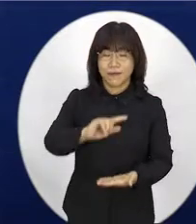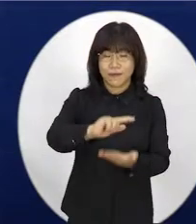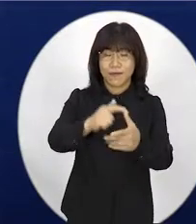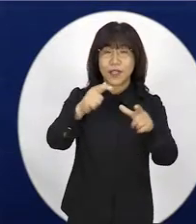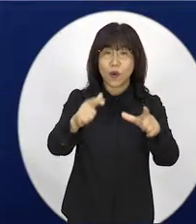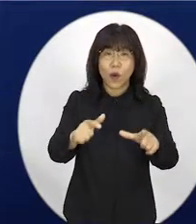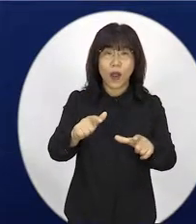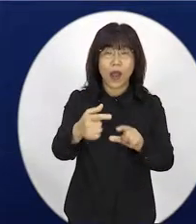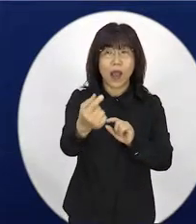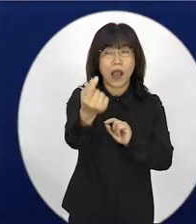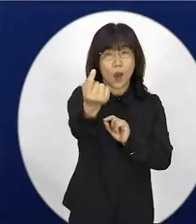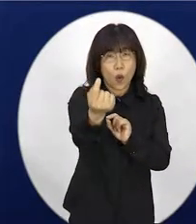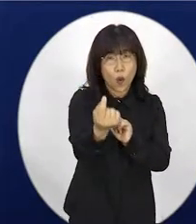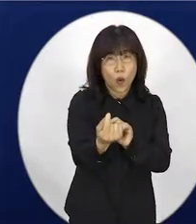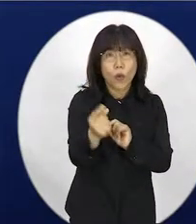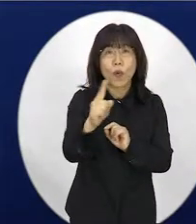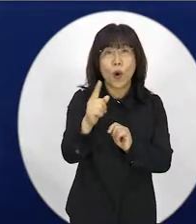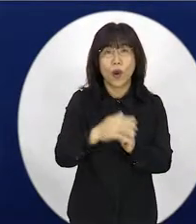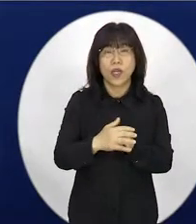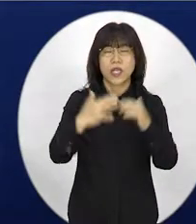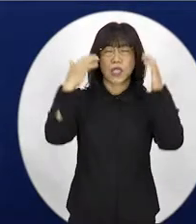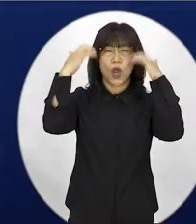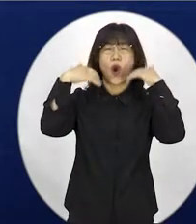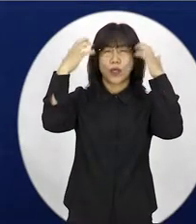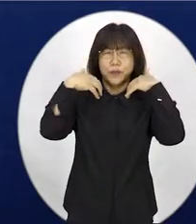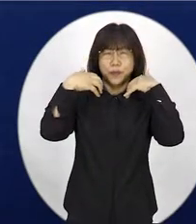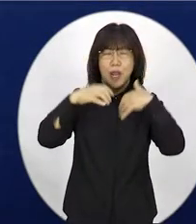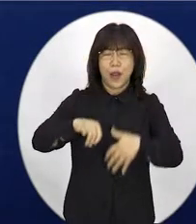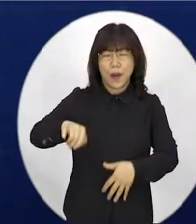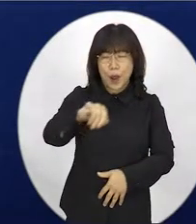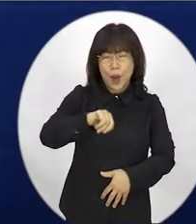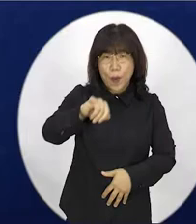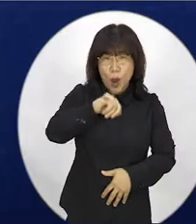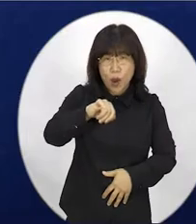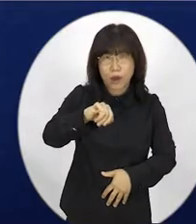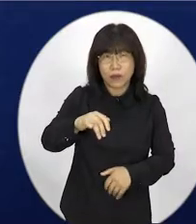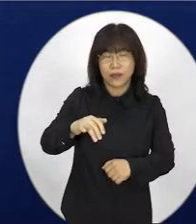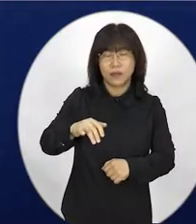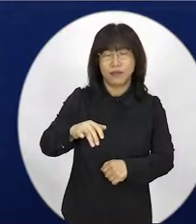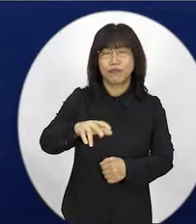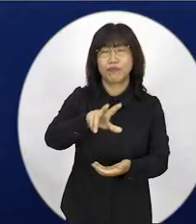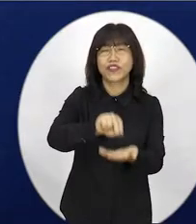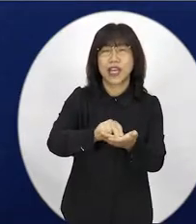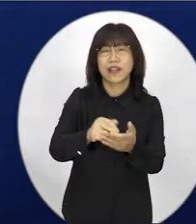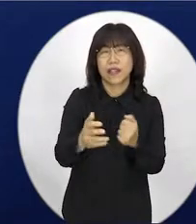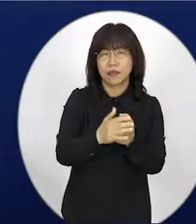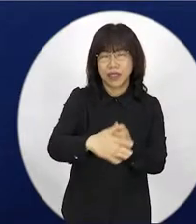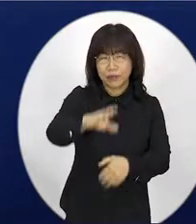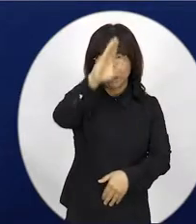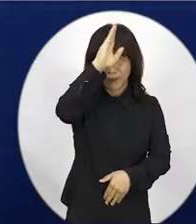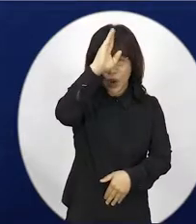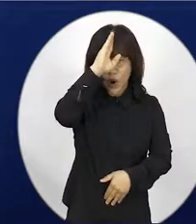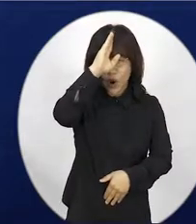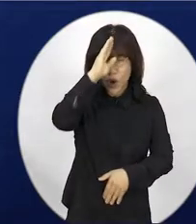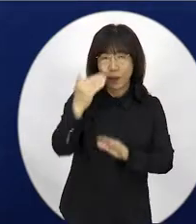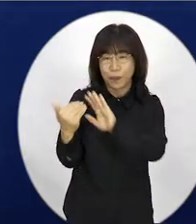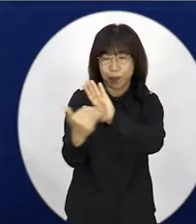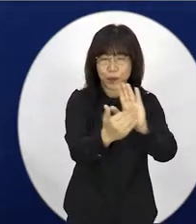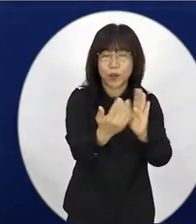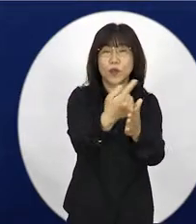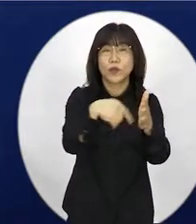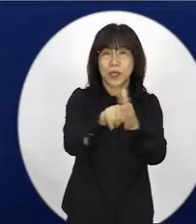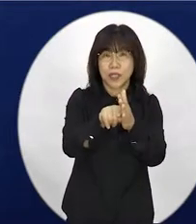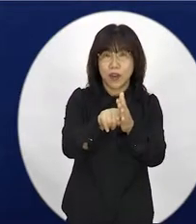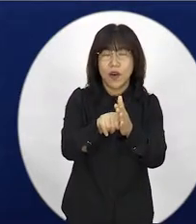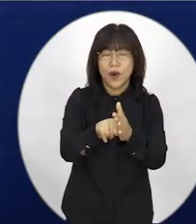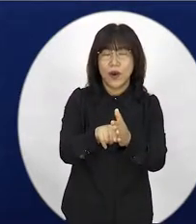강서구가 다가오는 여름철 해충으로 인한 말라리아 등 각종 감염병을 예방하기 위해 보건소 자체 방역 기동반을